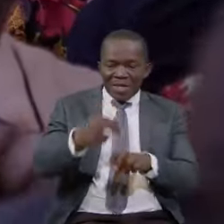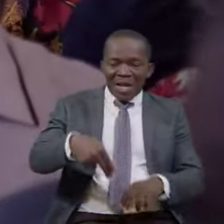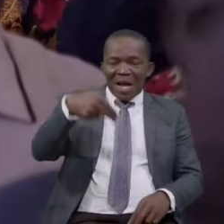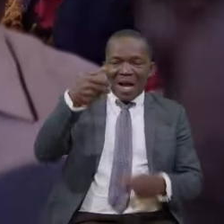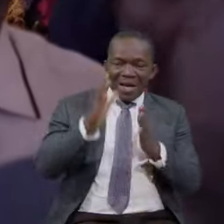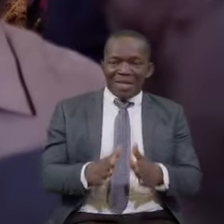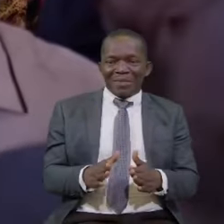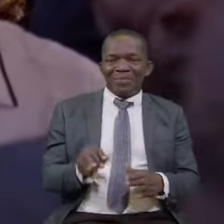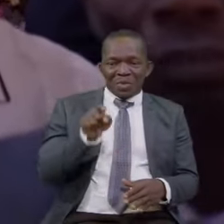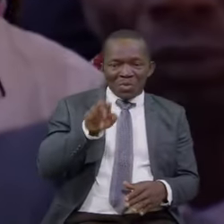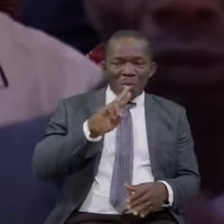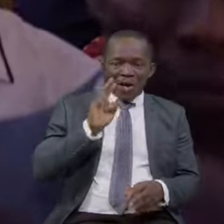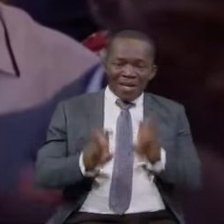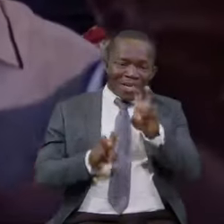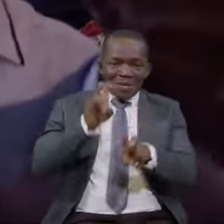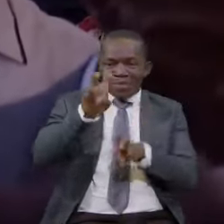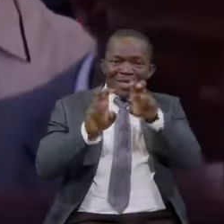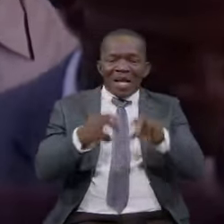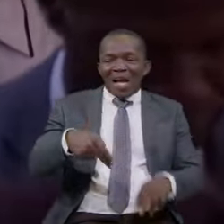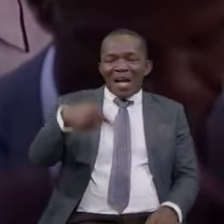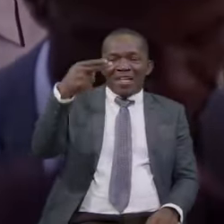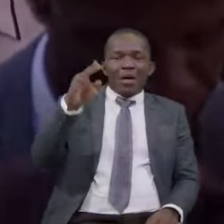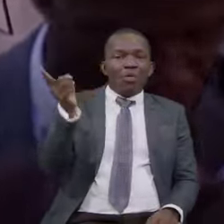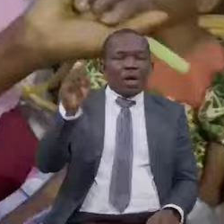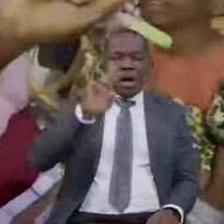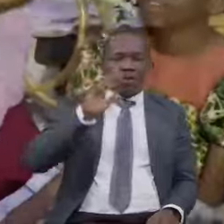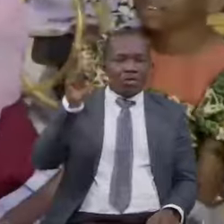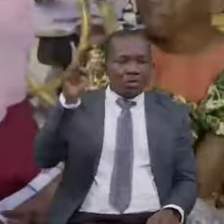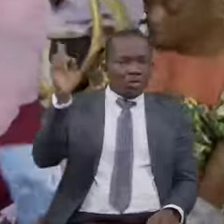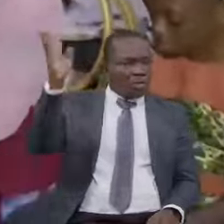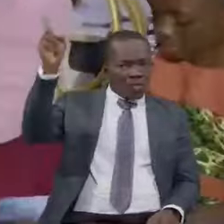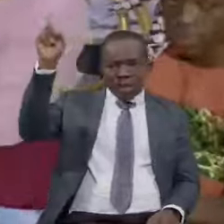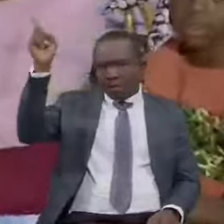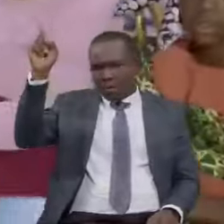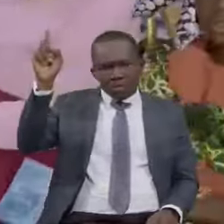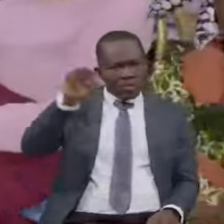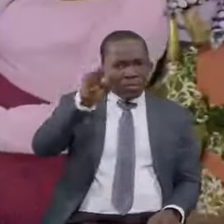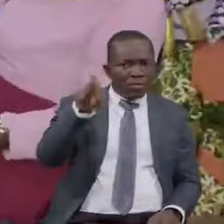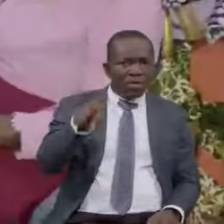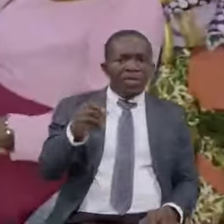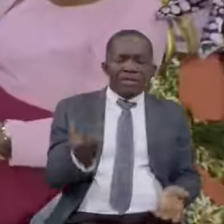haut où es-tu là-bas lève-toi et parle au